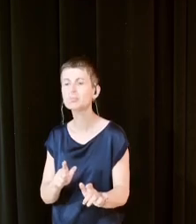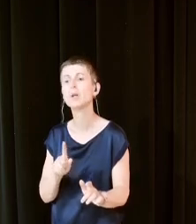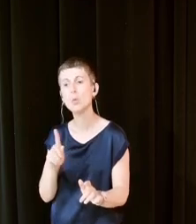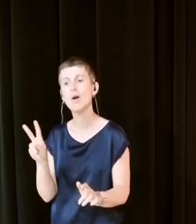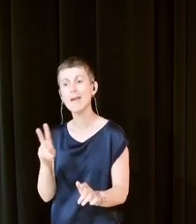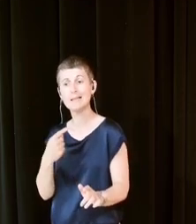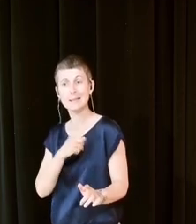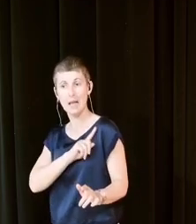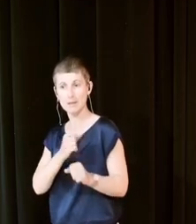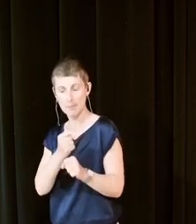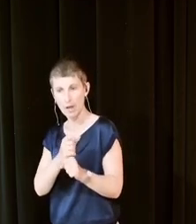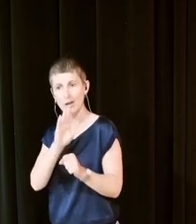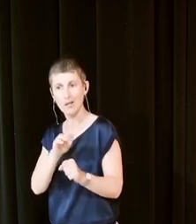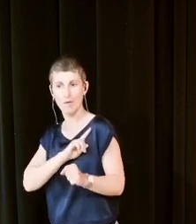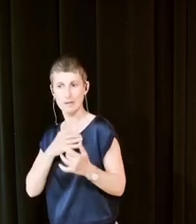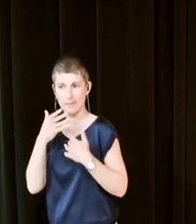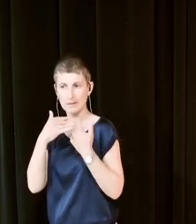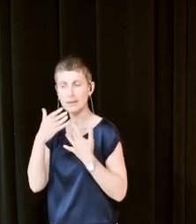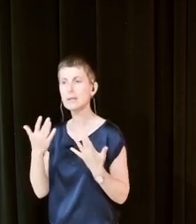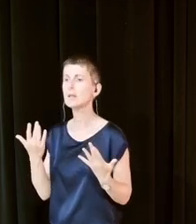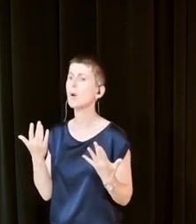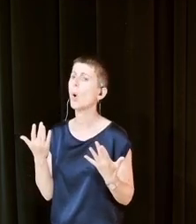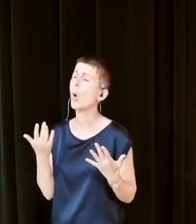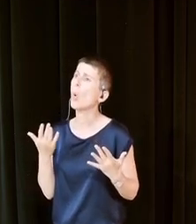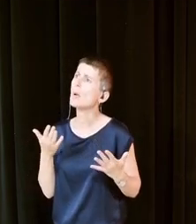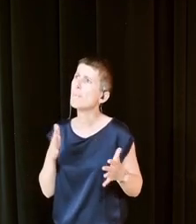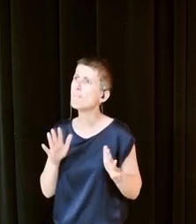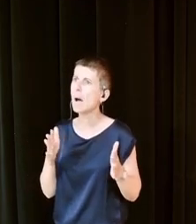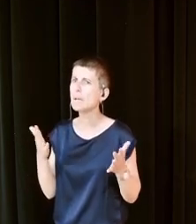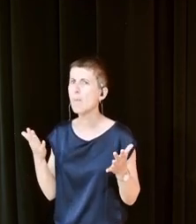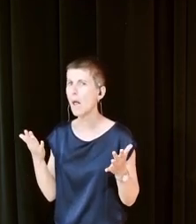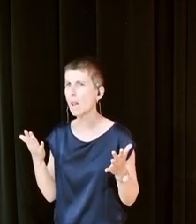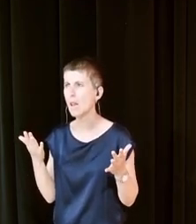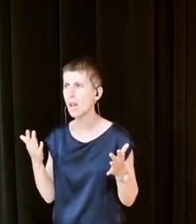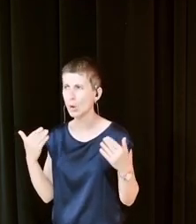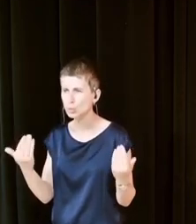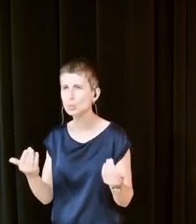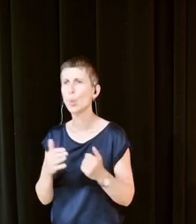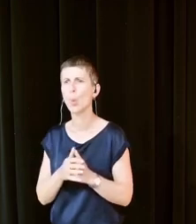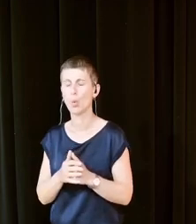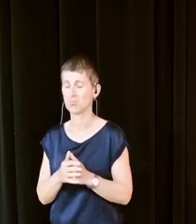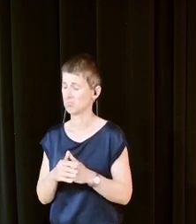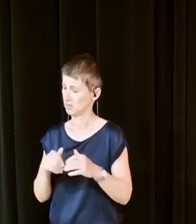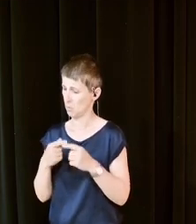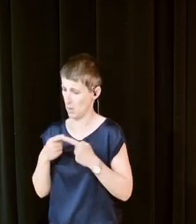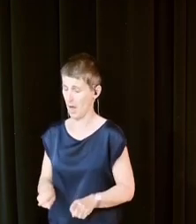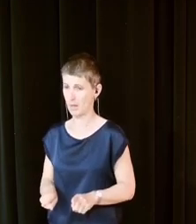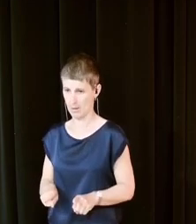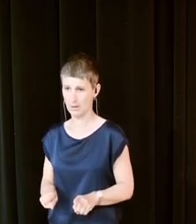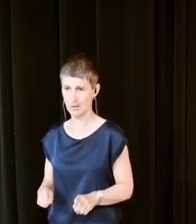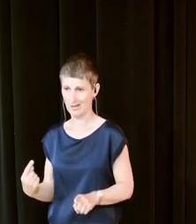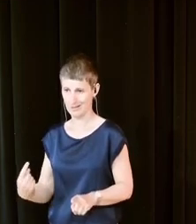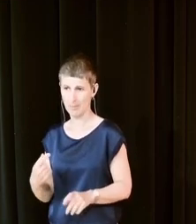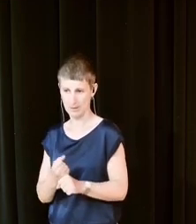sagen darf. Ja. Und manchmal ist es auch dann was wirklich völlig anderes, als was